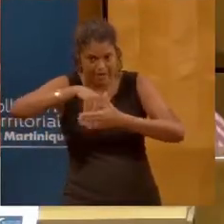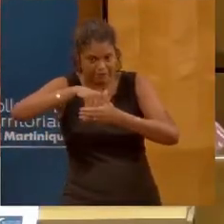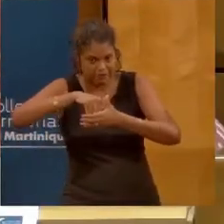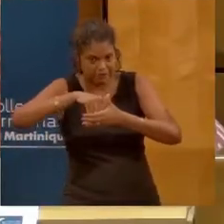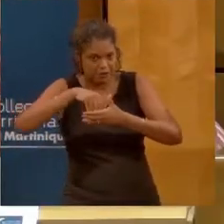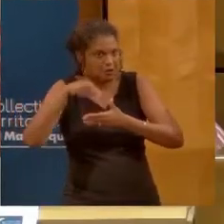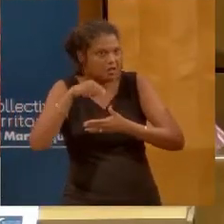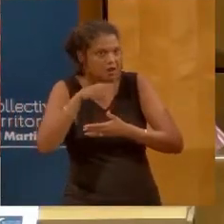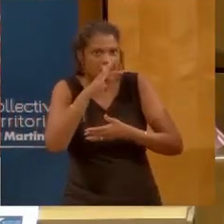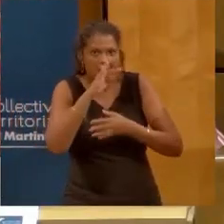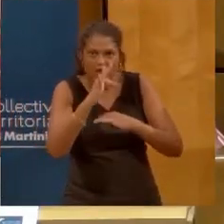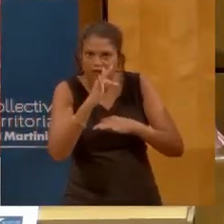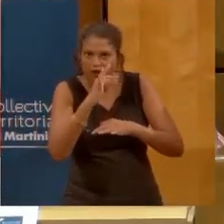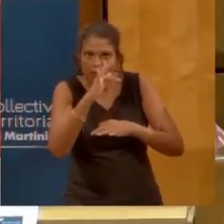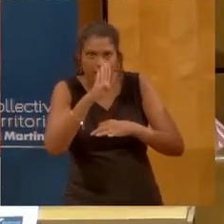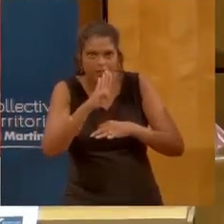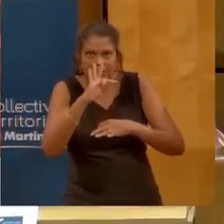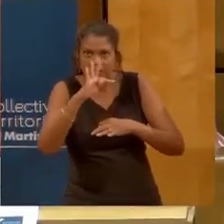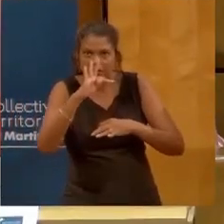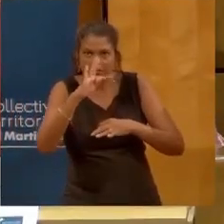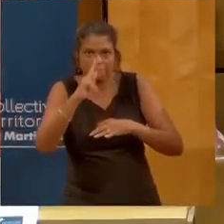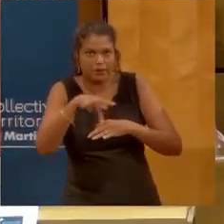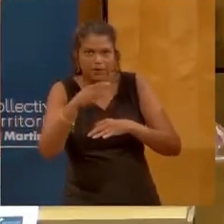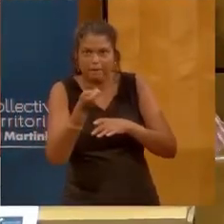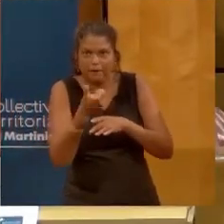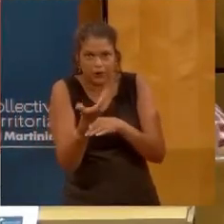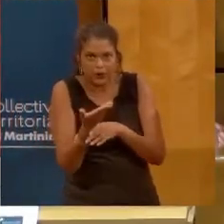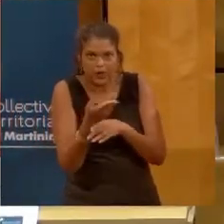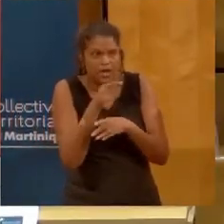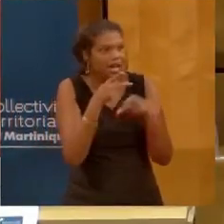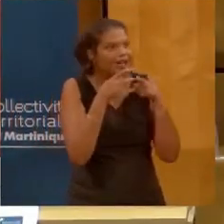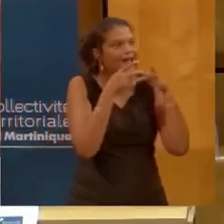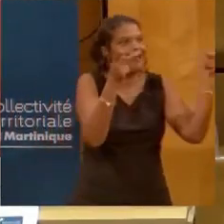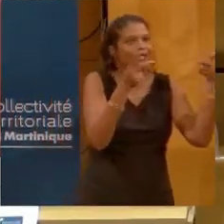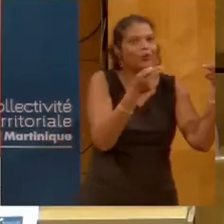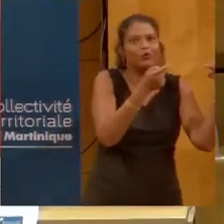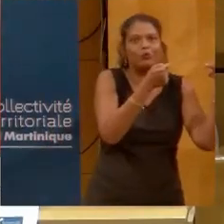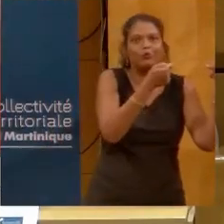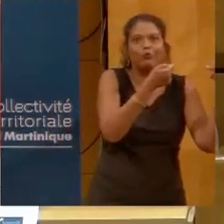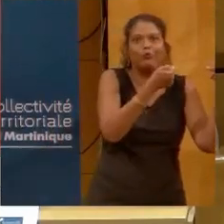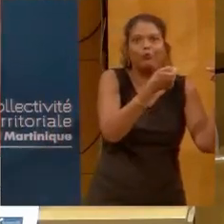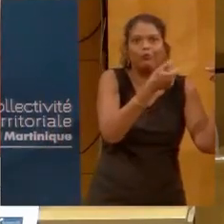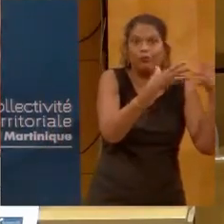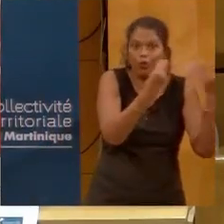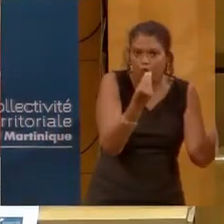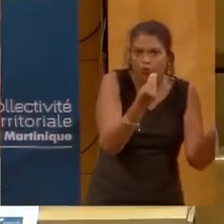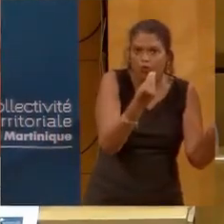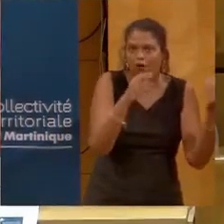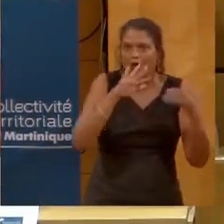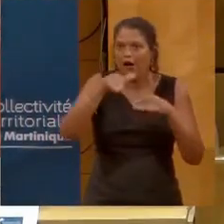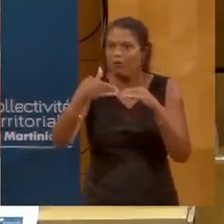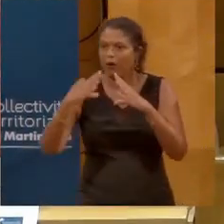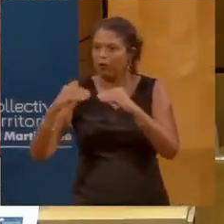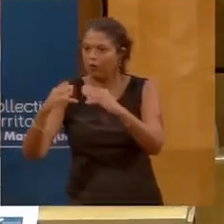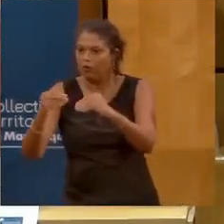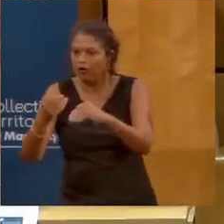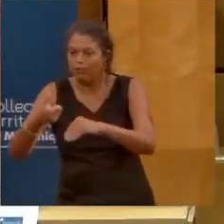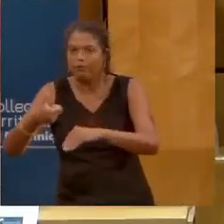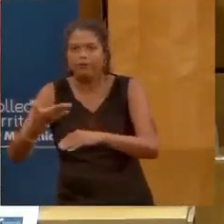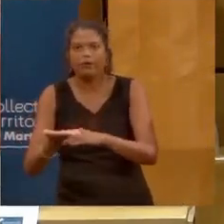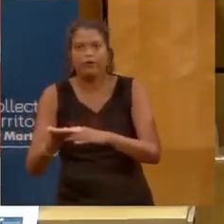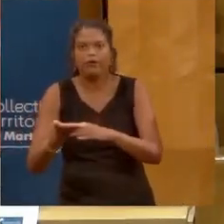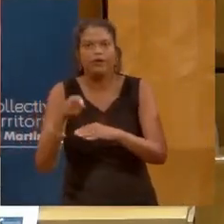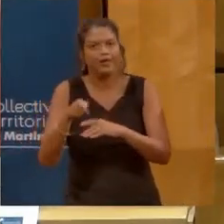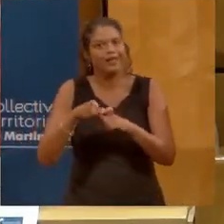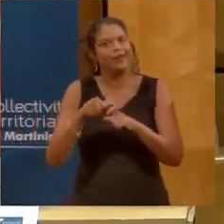BTP. Donc il y a beaucoup d'annonces, mais peu de réalisations. Et puis ça a donc la conséquence, ça baisse des